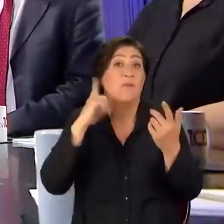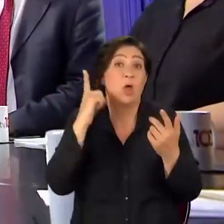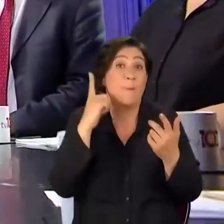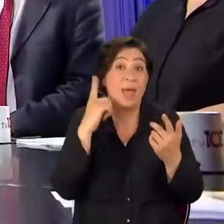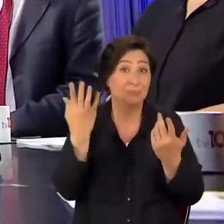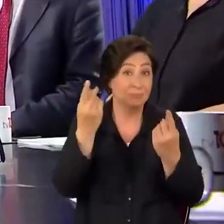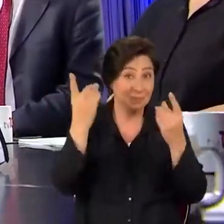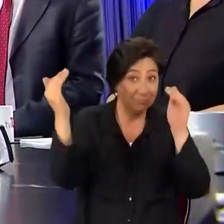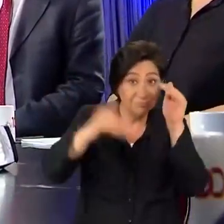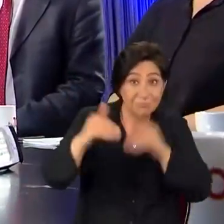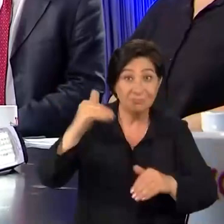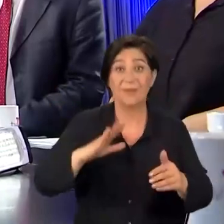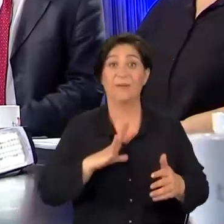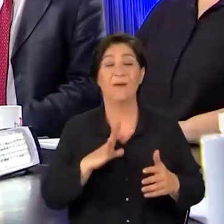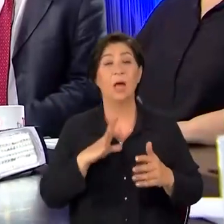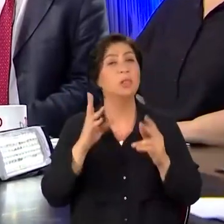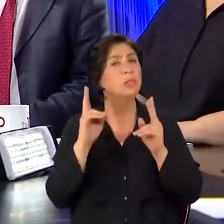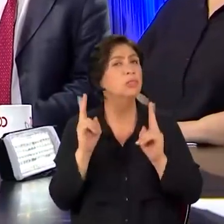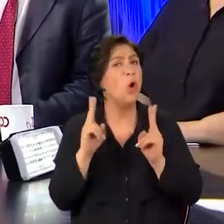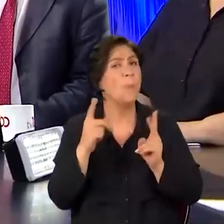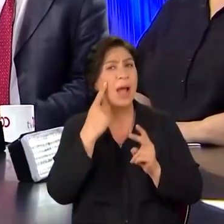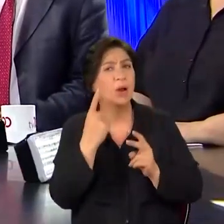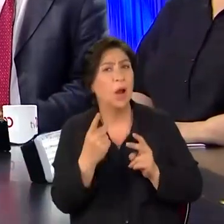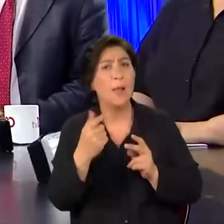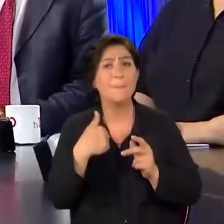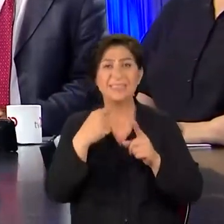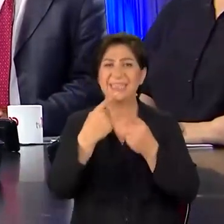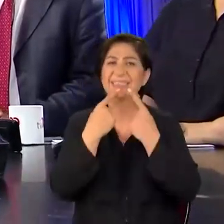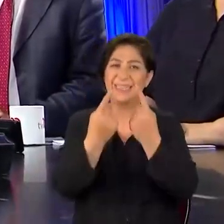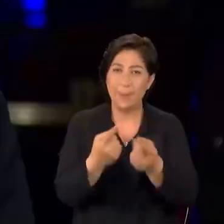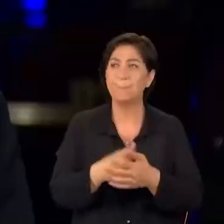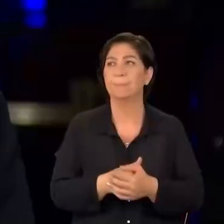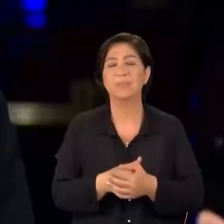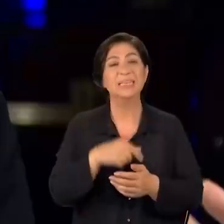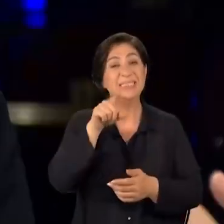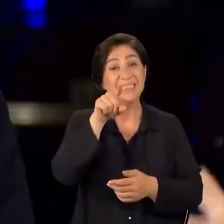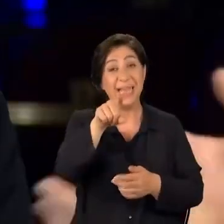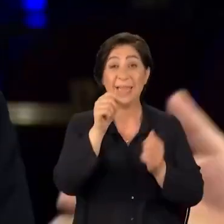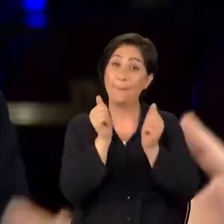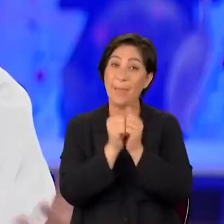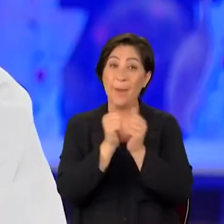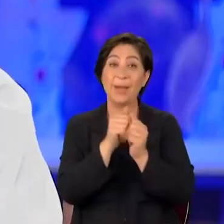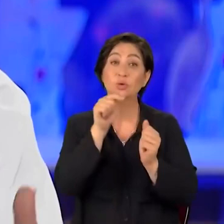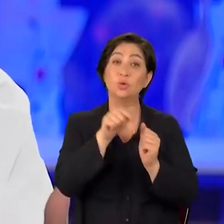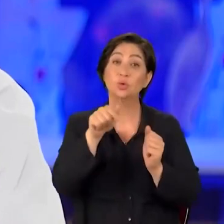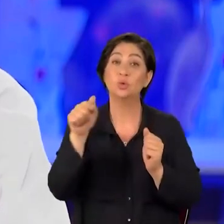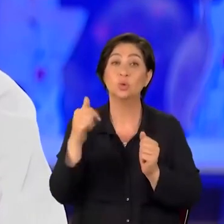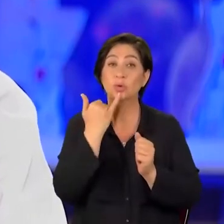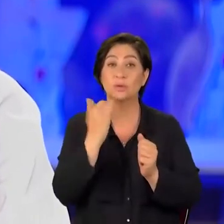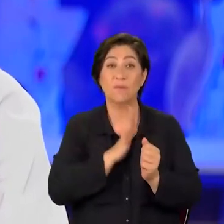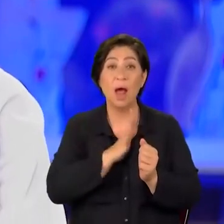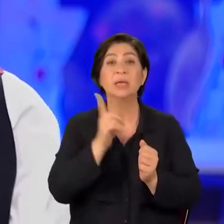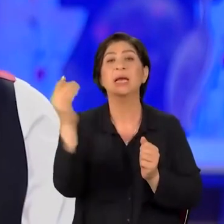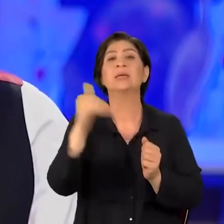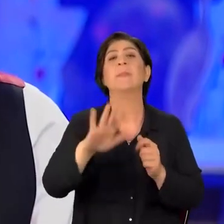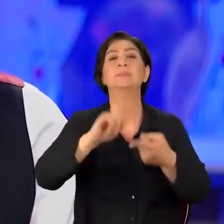işte fenomen olarak filan. Yani normal şartlarda ben size desem ki senle beraber şu şu şu